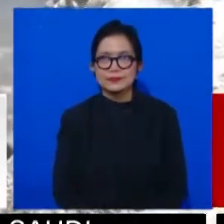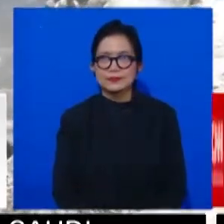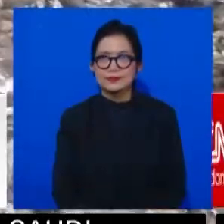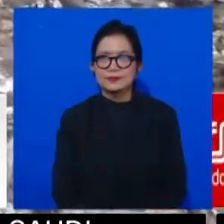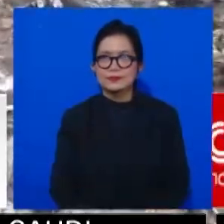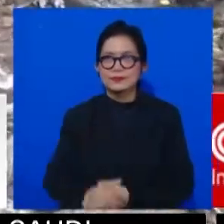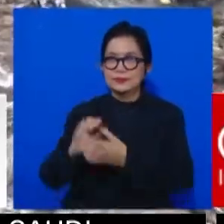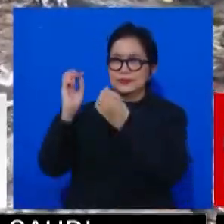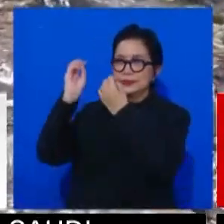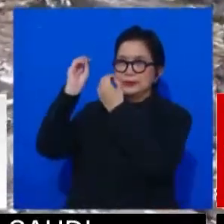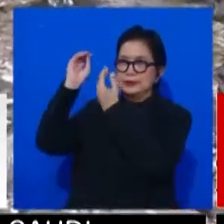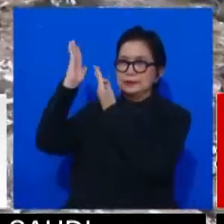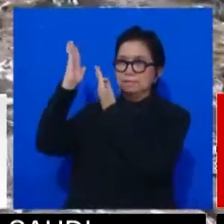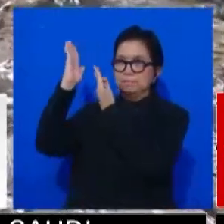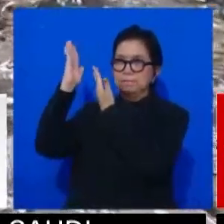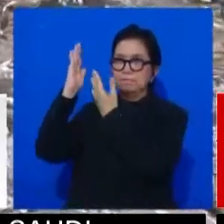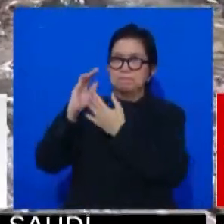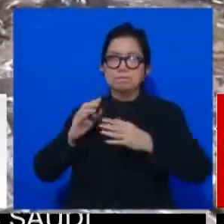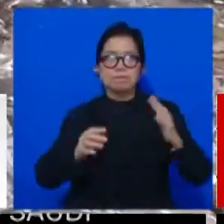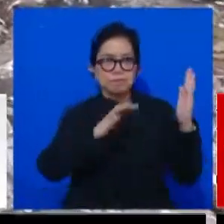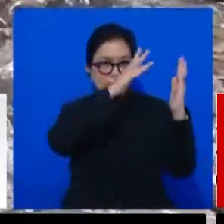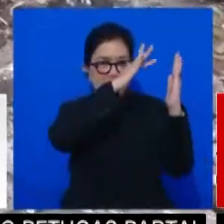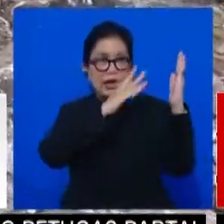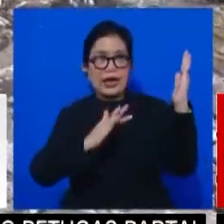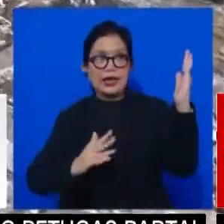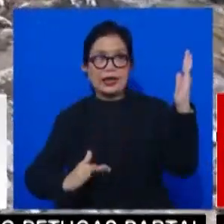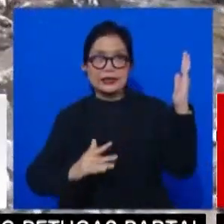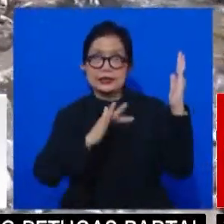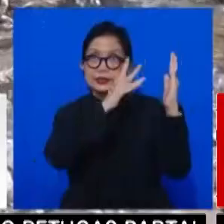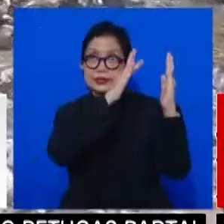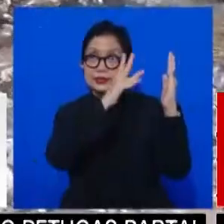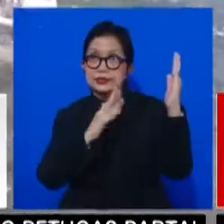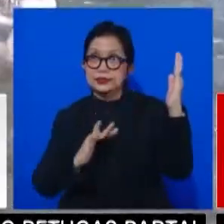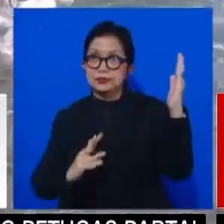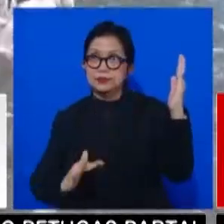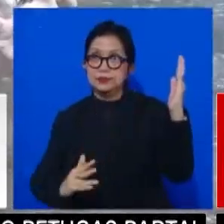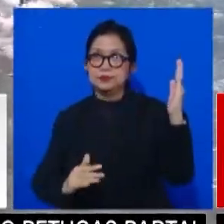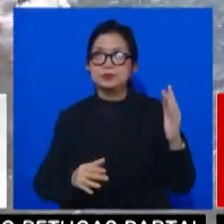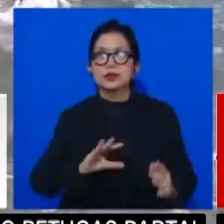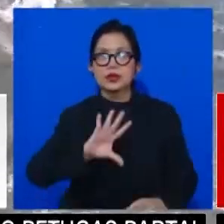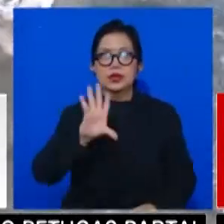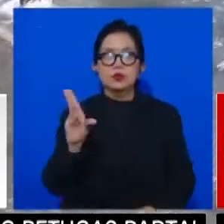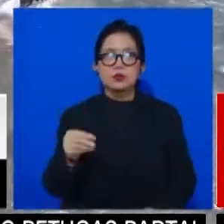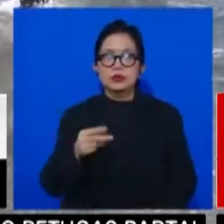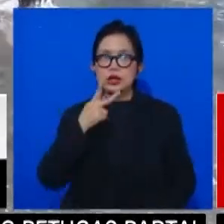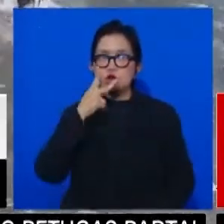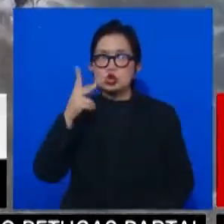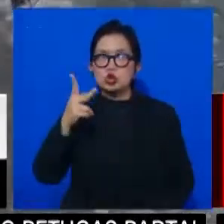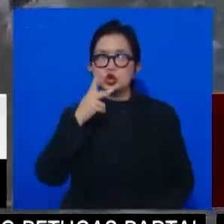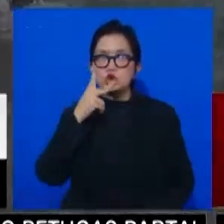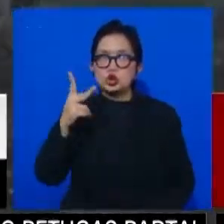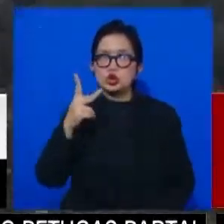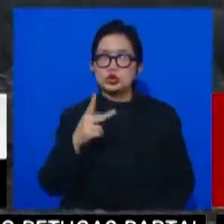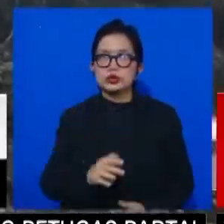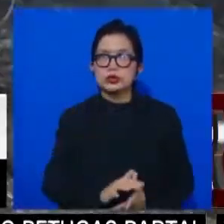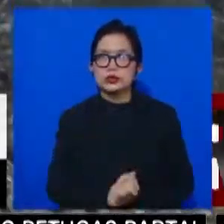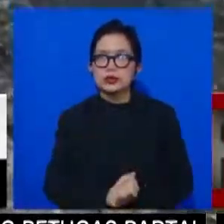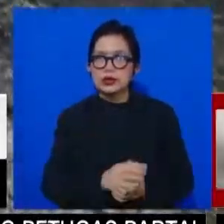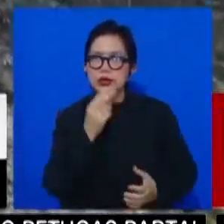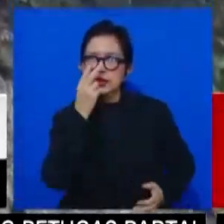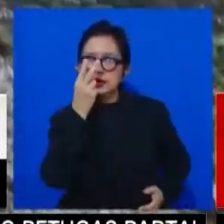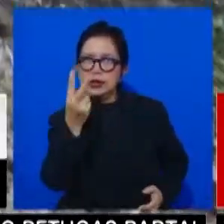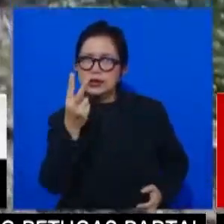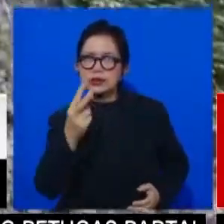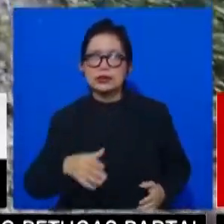Inilah Air Terjun Montel yang berada di Desa Colo, Kecamatan Dawe, Kabupaten Kudus, Jawa Tengah. Berada di balik asrinya Pegunungan